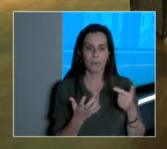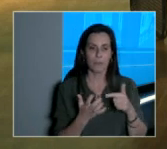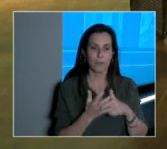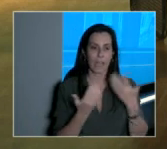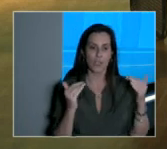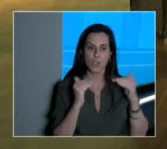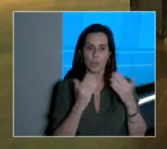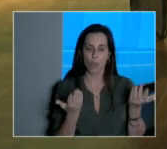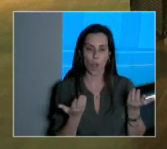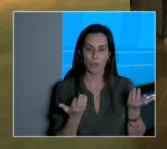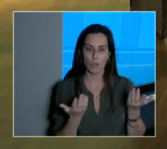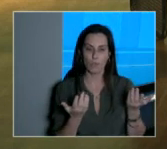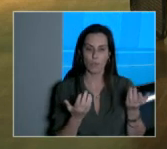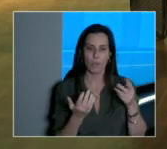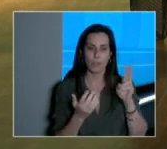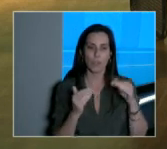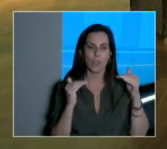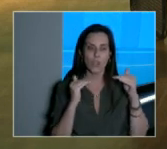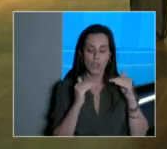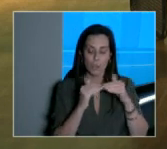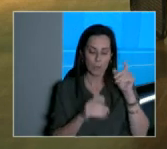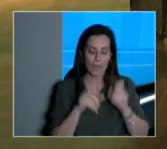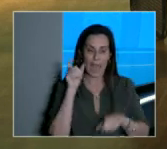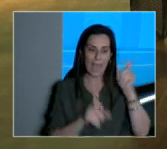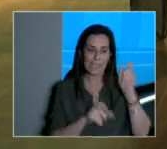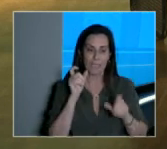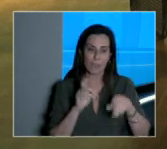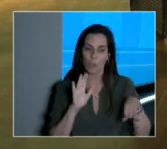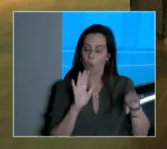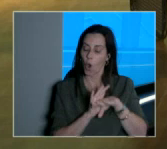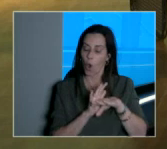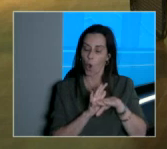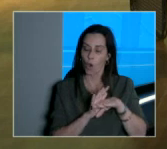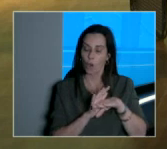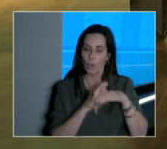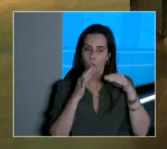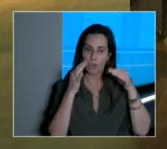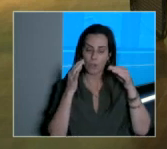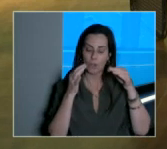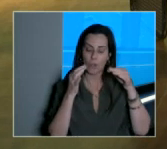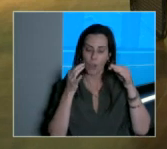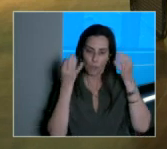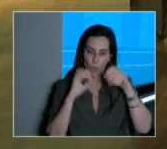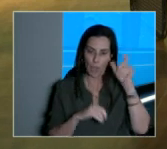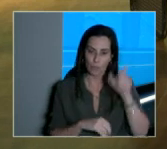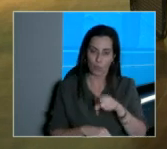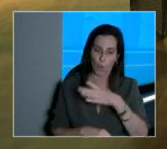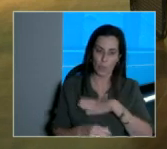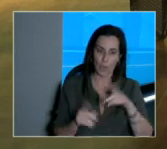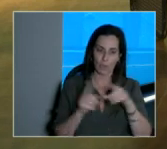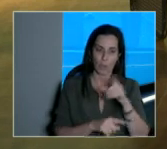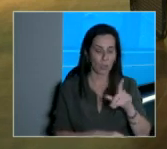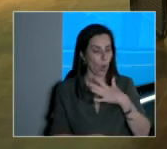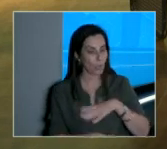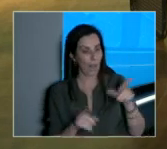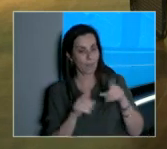שוויון בין לאומים. יש שוויון רק איש בין אזרחים, וזה קיים בחוק יסוד כבוד האדם וחירותו, בכל שאר החוקים. שאותו אתה רוצה לבטל. לא, אני לא רוצה